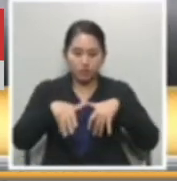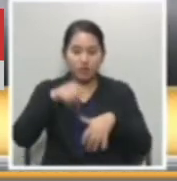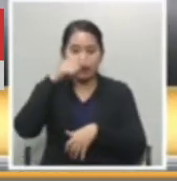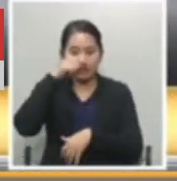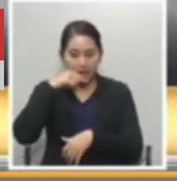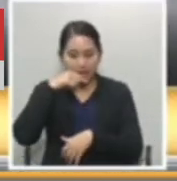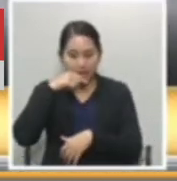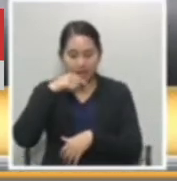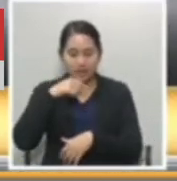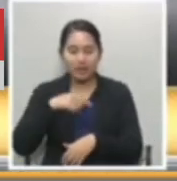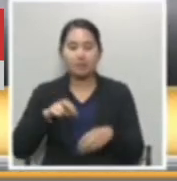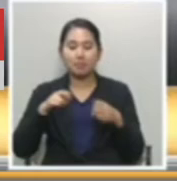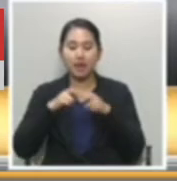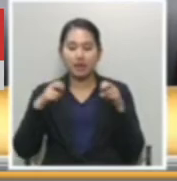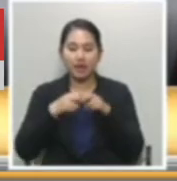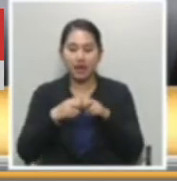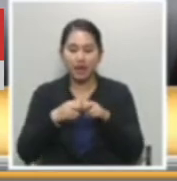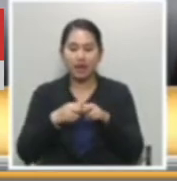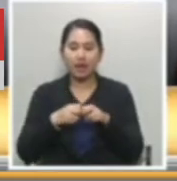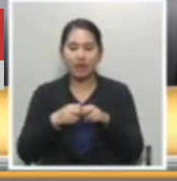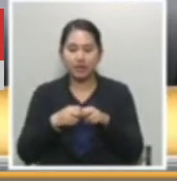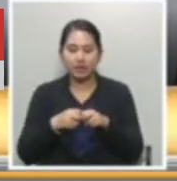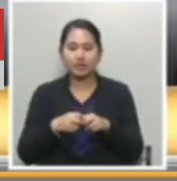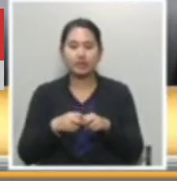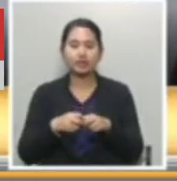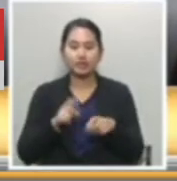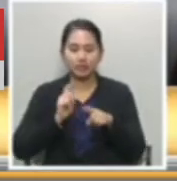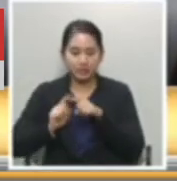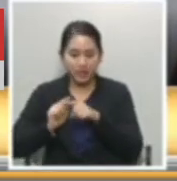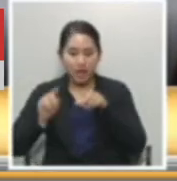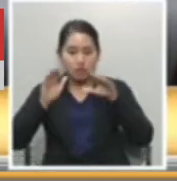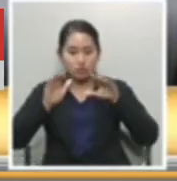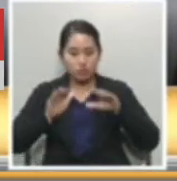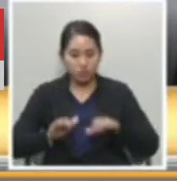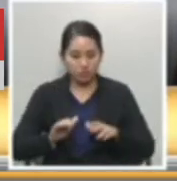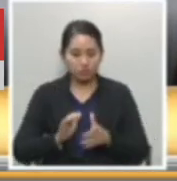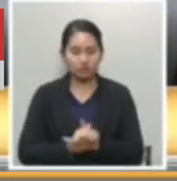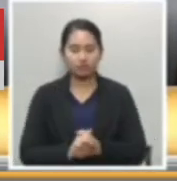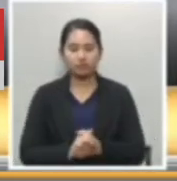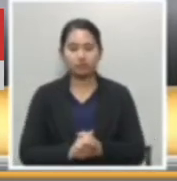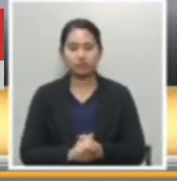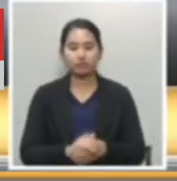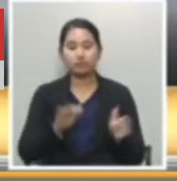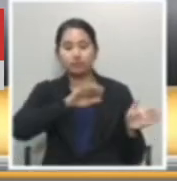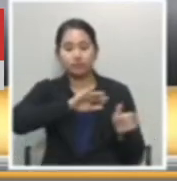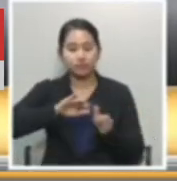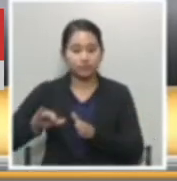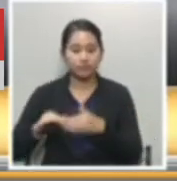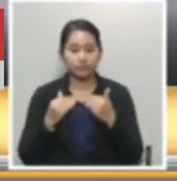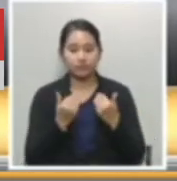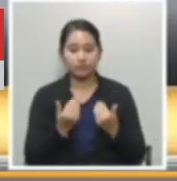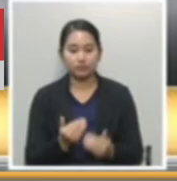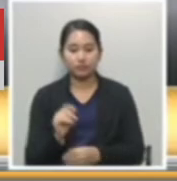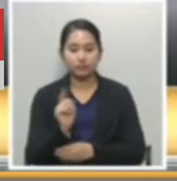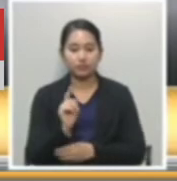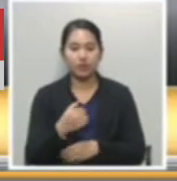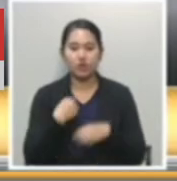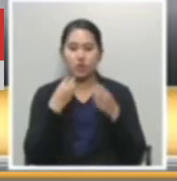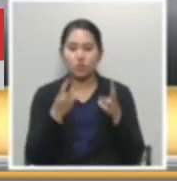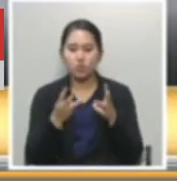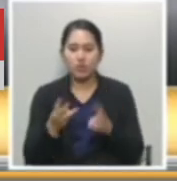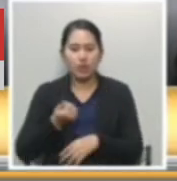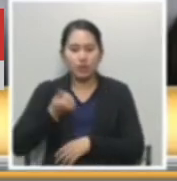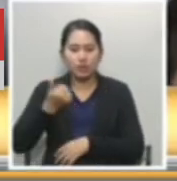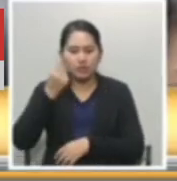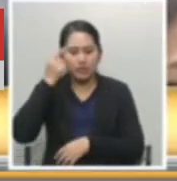ลงอีกทางออกสุดท้ายที่เหลือครับรัฐบาลไม่มีวิธีอื่นละครับ